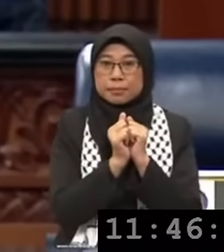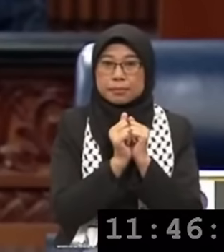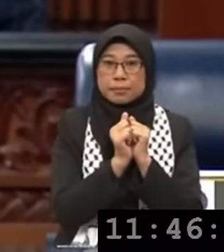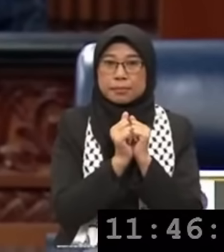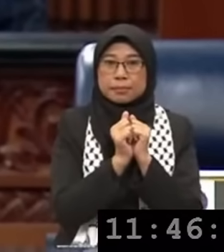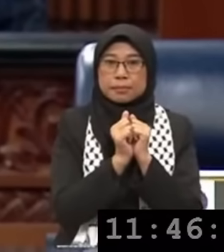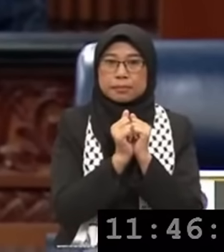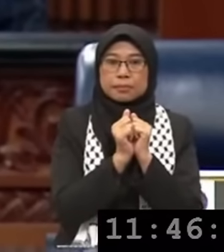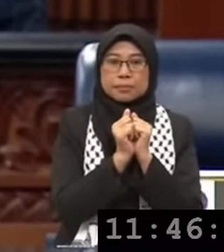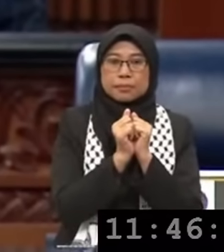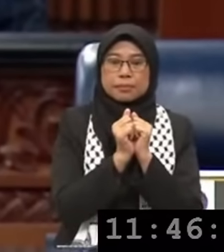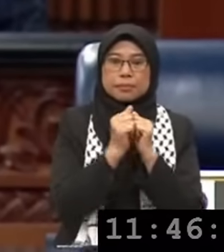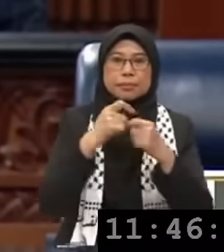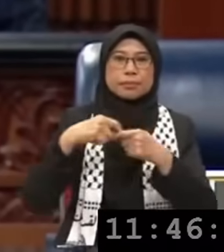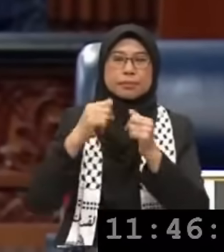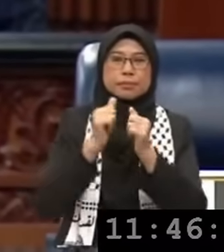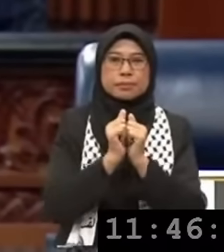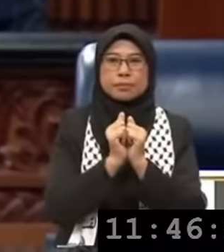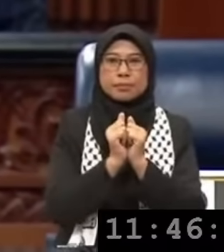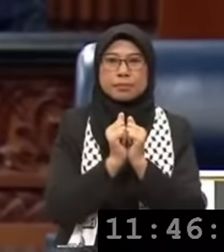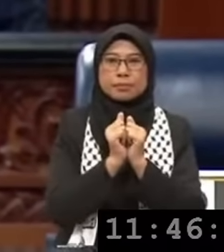dengan berkaitan dengan